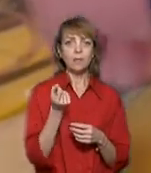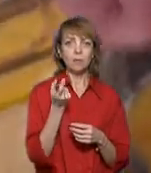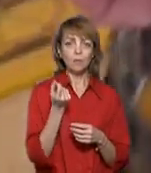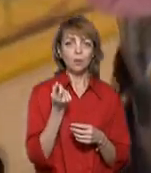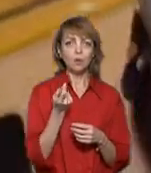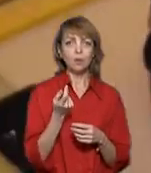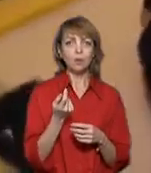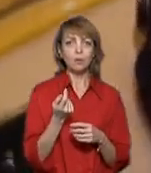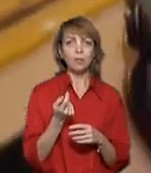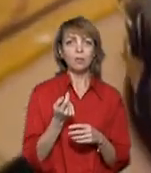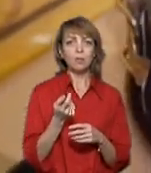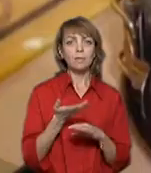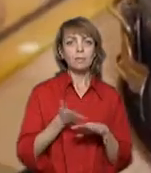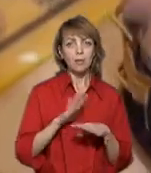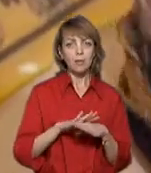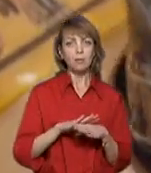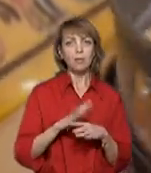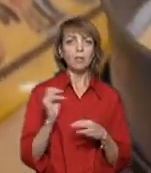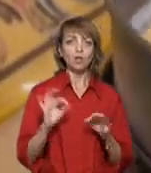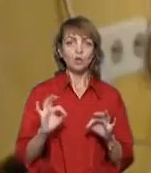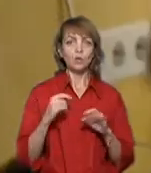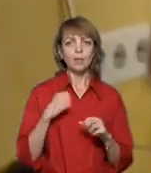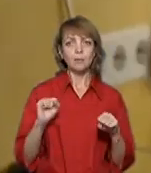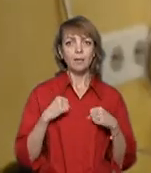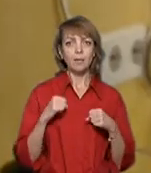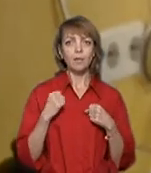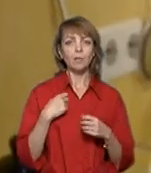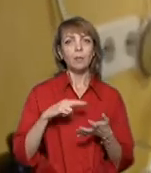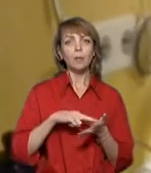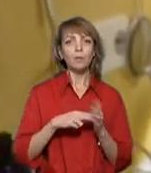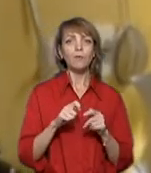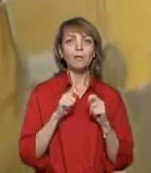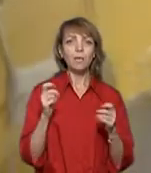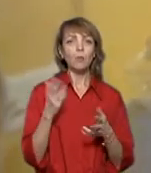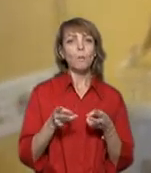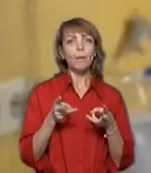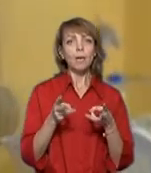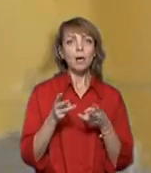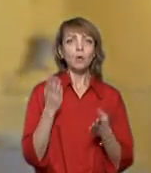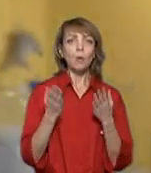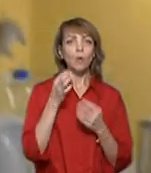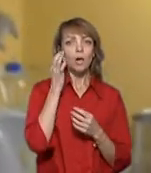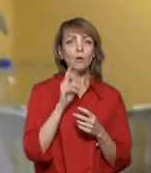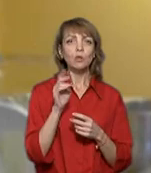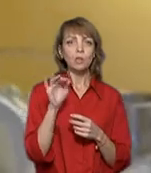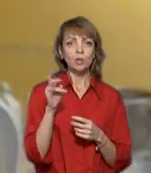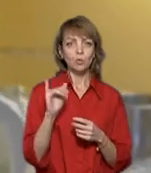Мені подобається, щоправда, трохи складно, але нічого, я стараюся. Я планую відкрити або пекарню, або кондитерську.